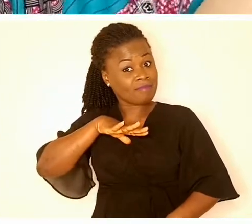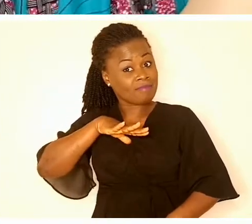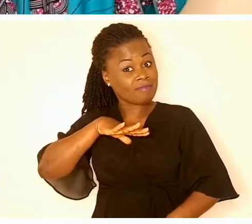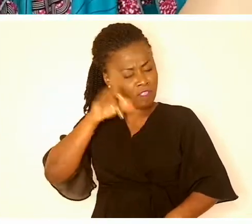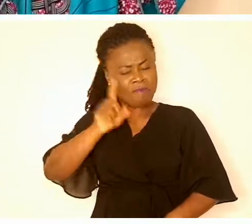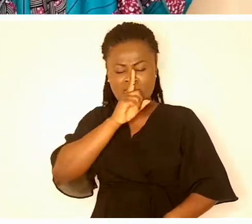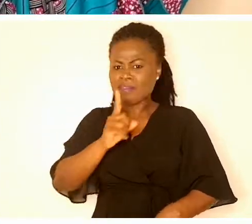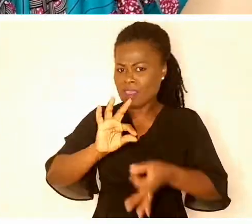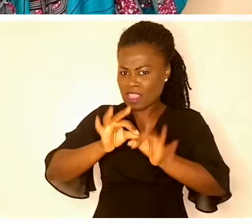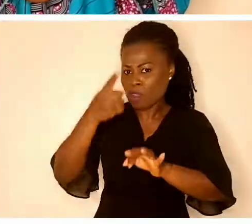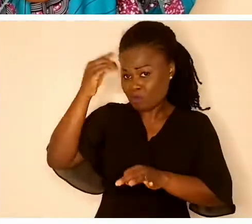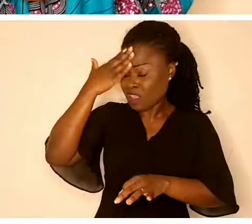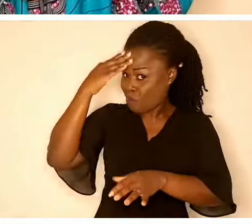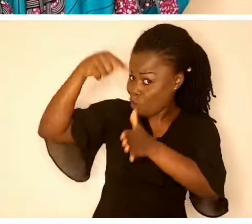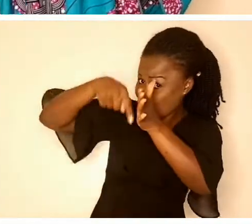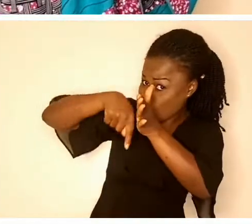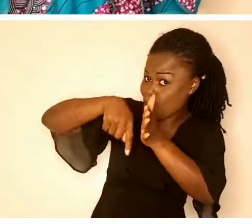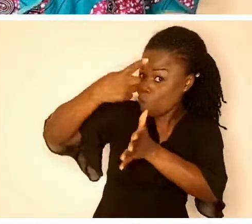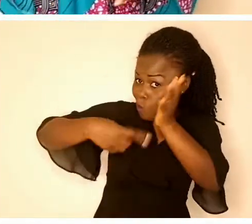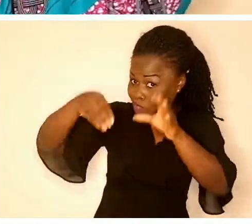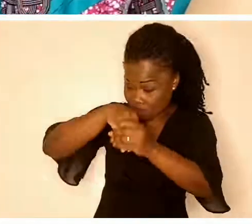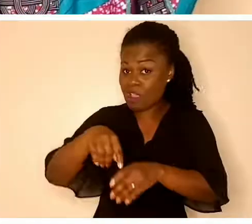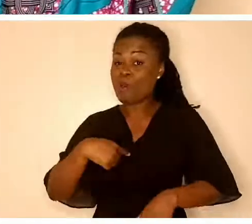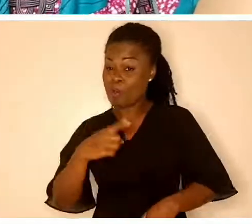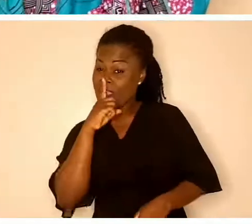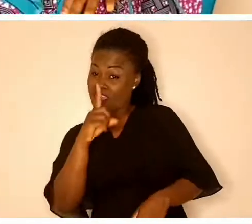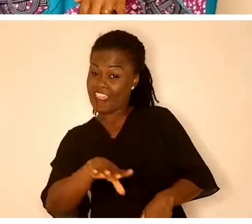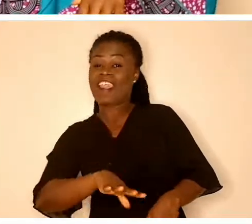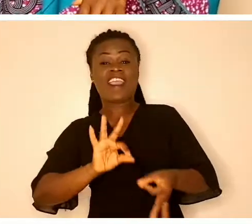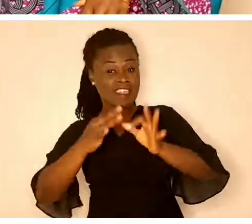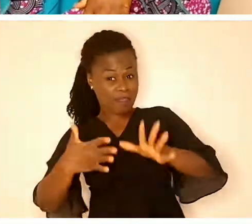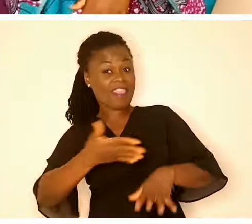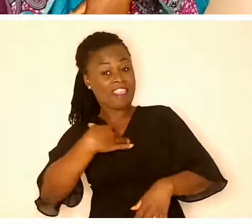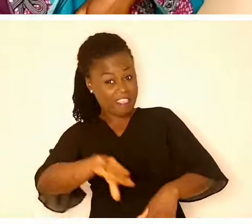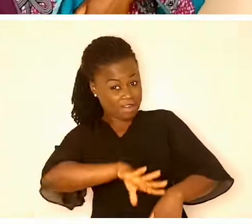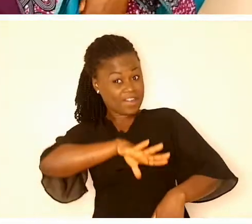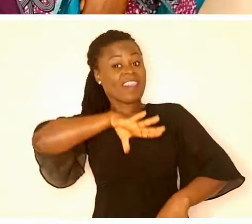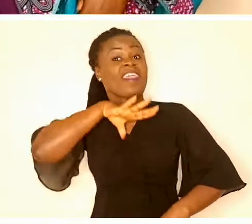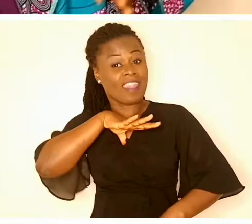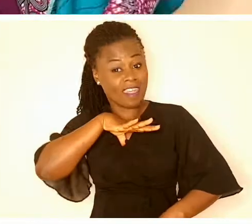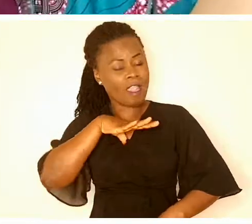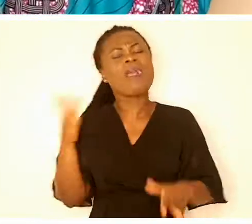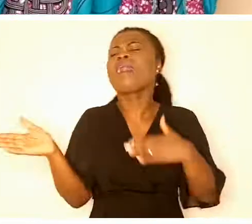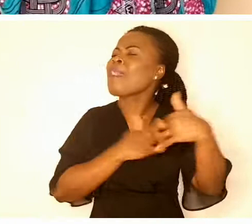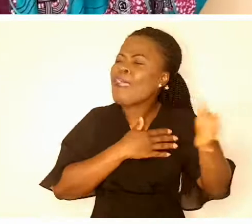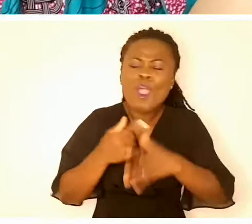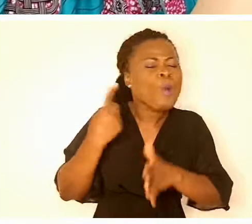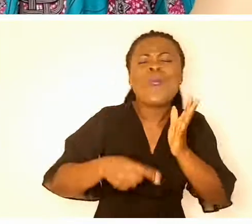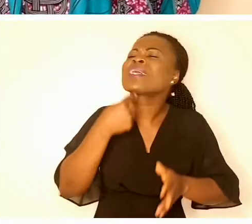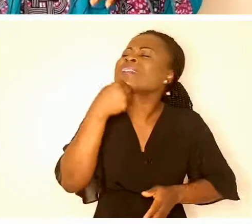pour savoir ce qui se passe à l'intérieur. Je suis interprète et fière. Peu importe ce que